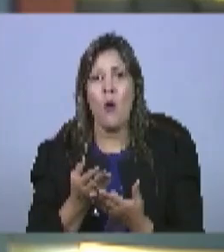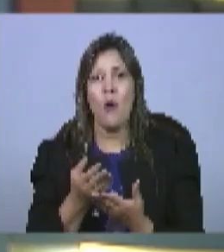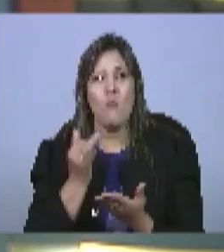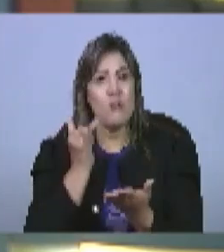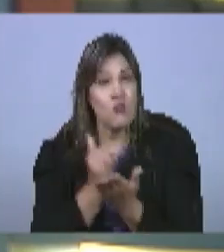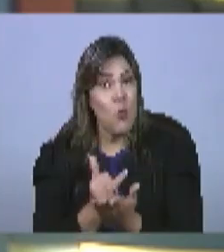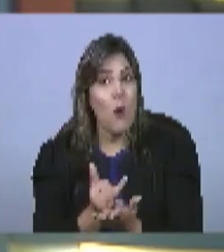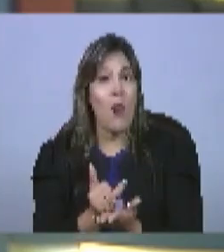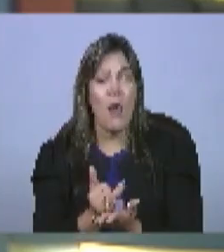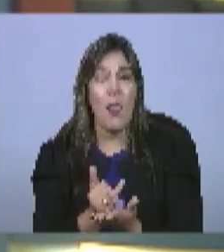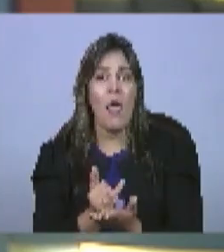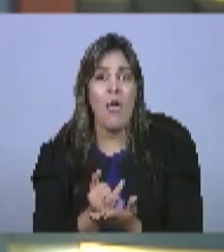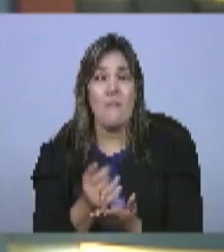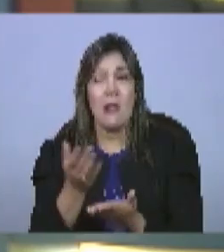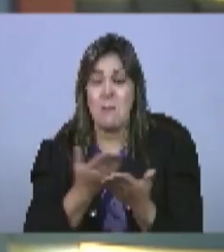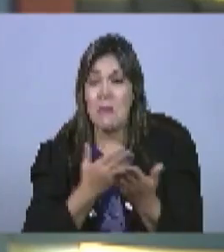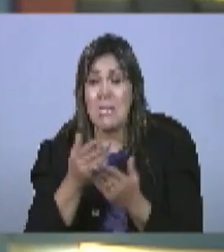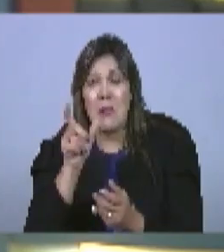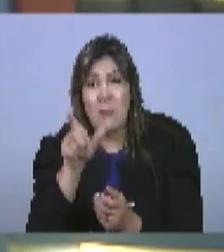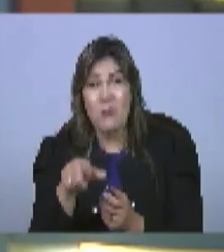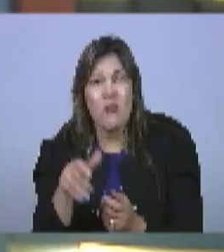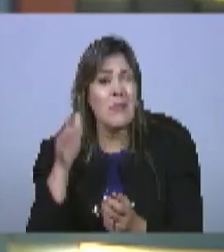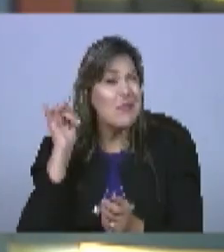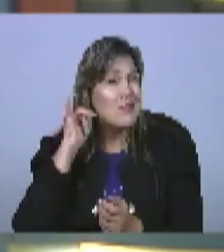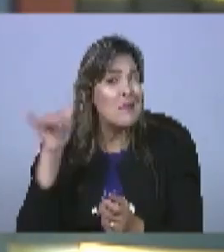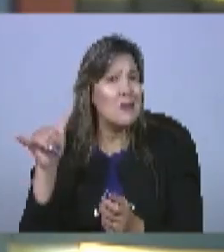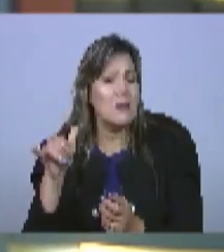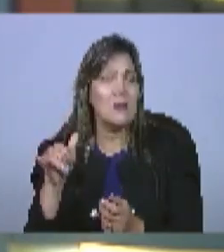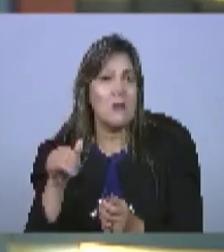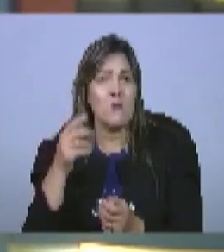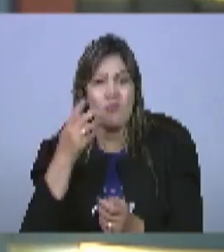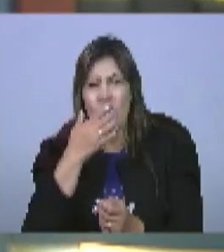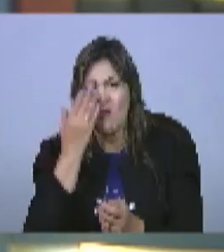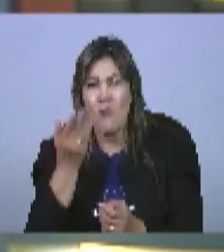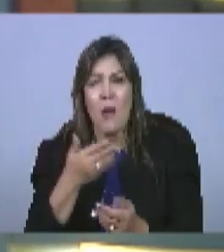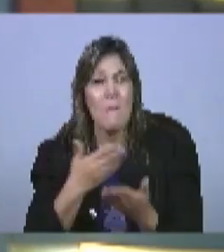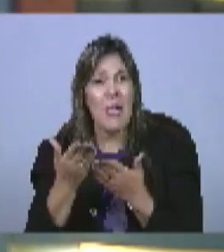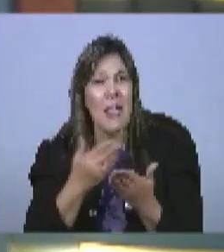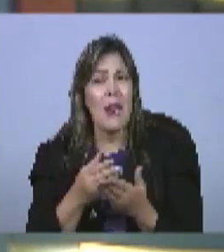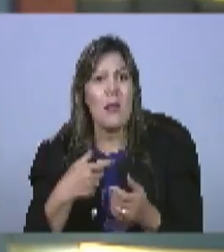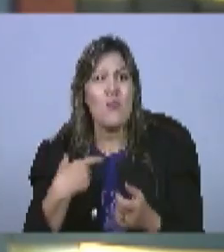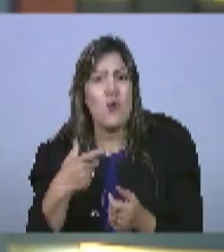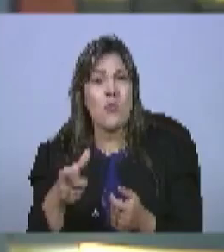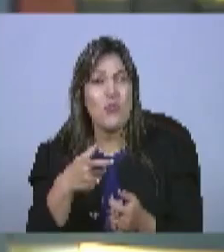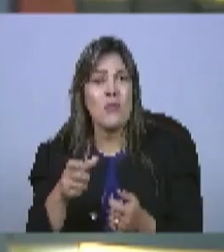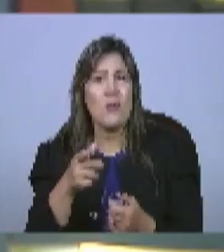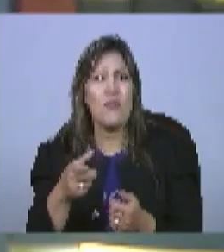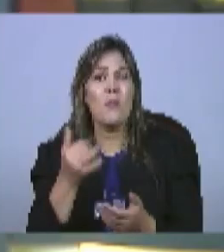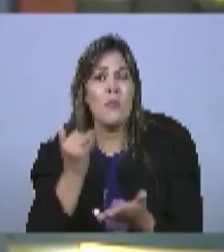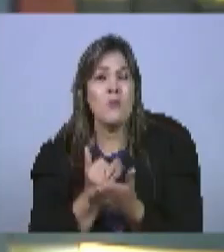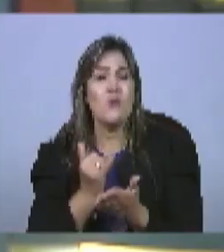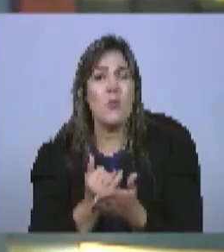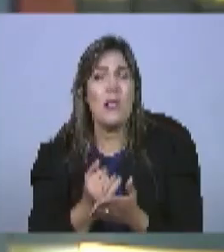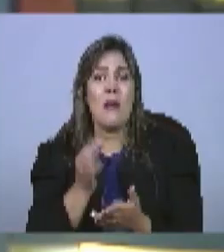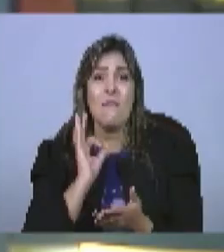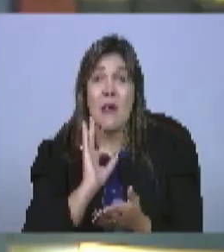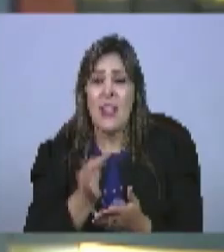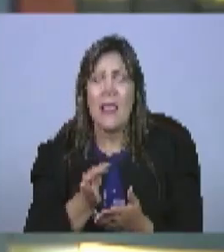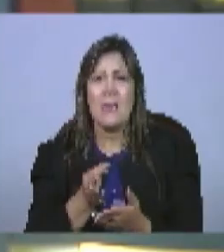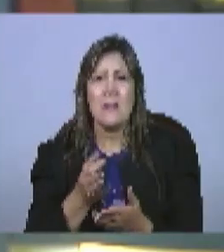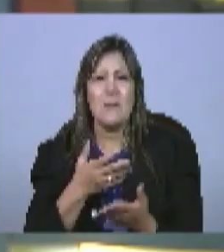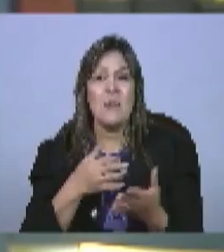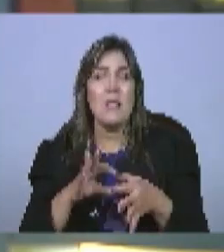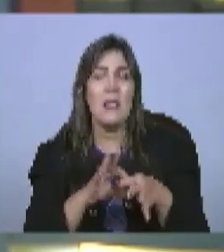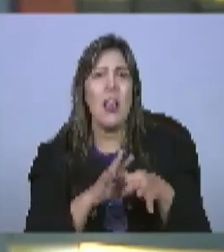عليه فلما تتعامل مع شخص مستهتر لا هو بيقدر كلامه ولا تصرفاته بتعكس المسؤوليه فطبيعي ان هو